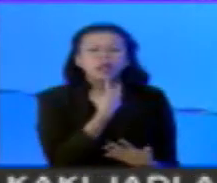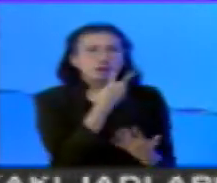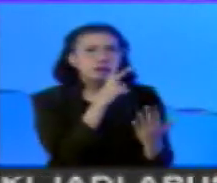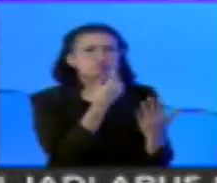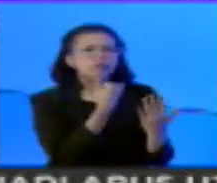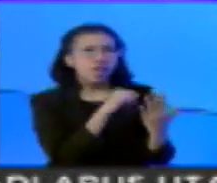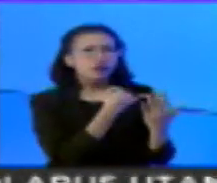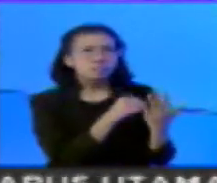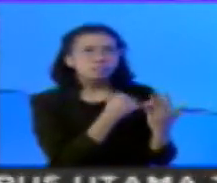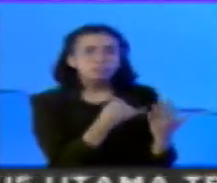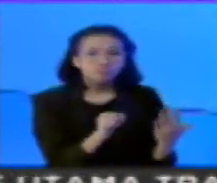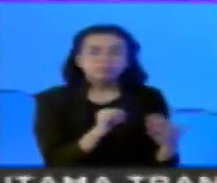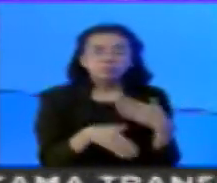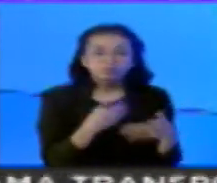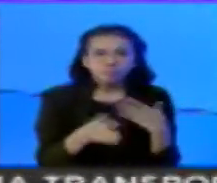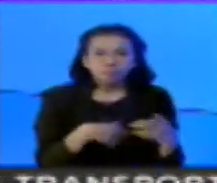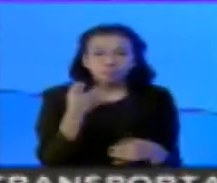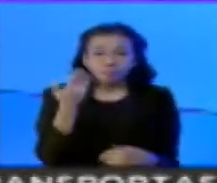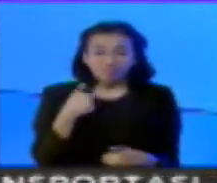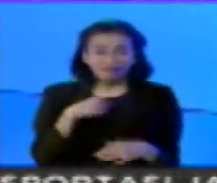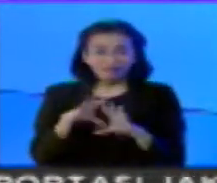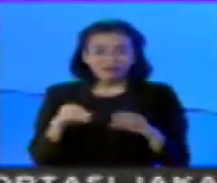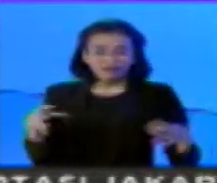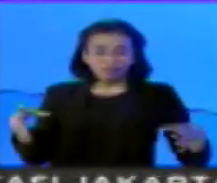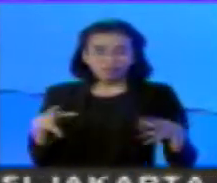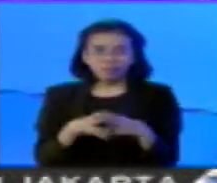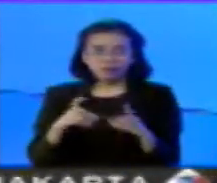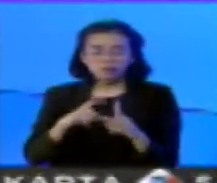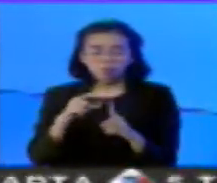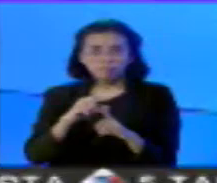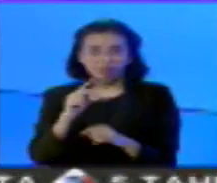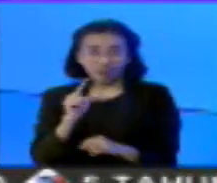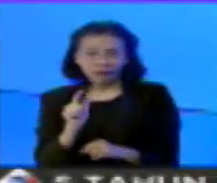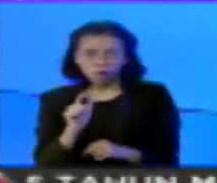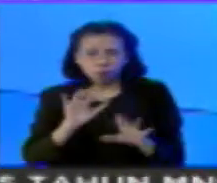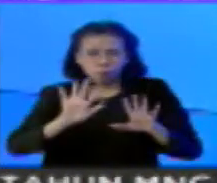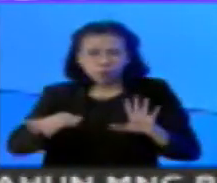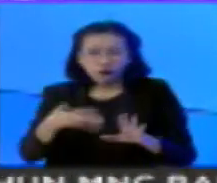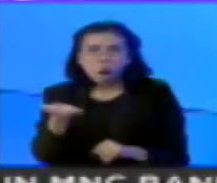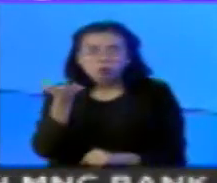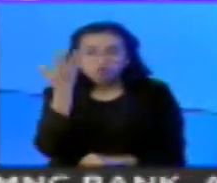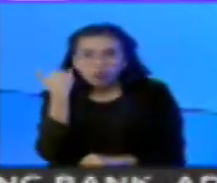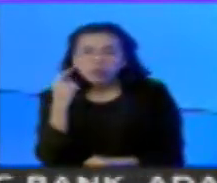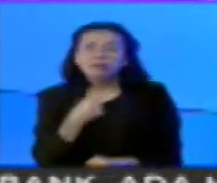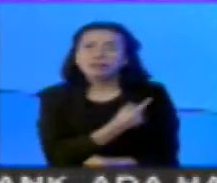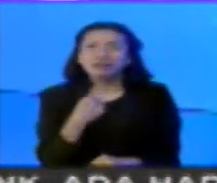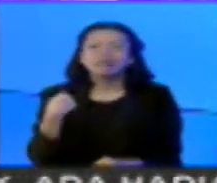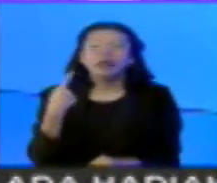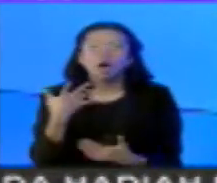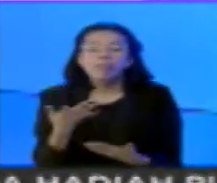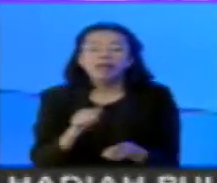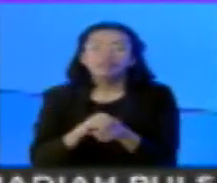yang sudah selama 10 tahun saya jadi anggota Dewan, ini kan sesuatu yang selalu dilakukan,